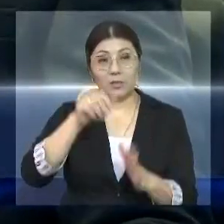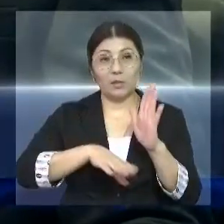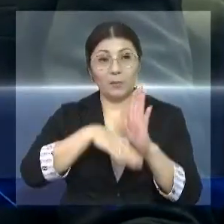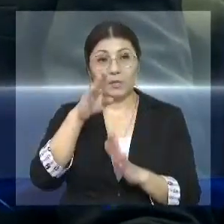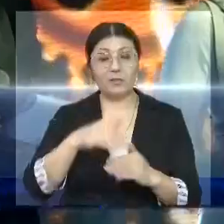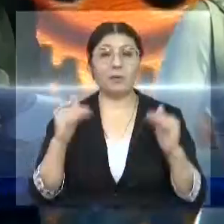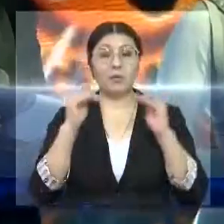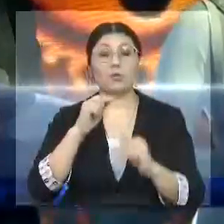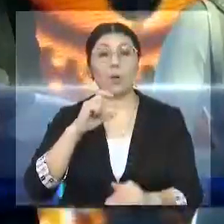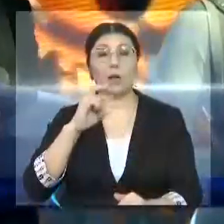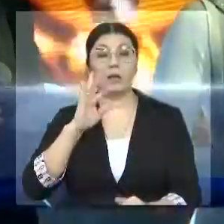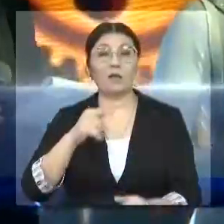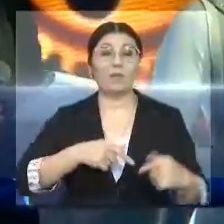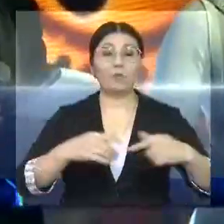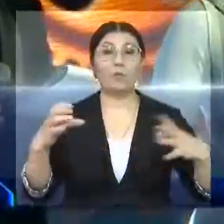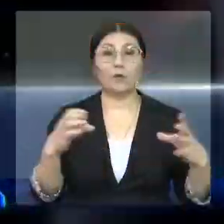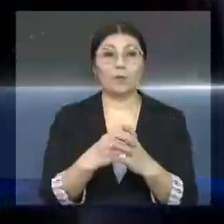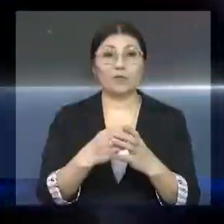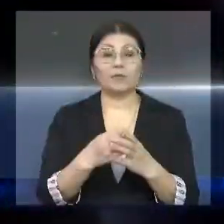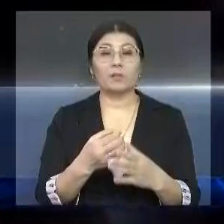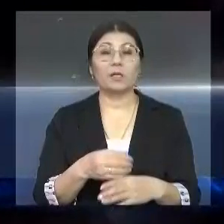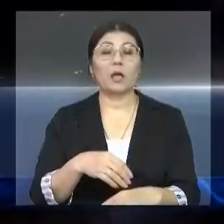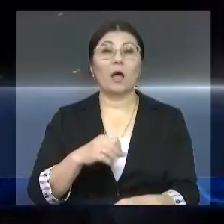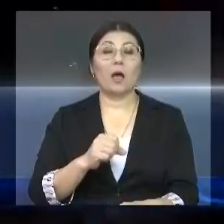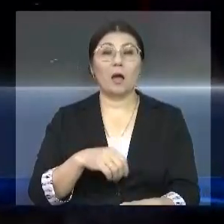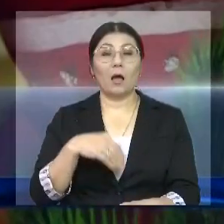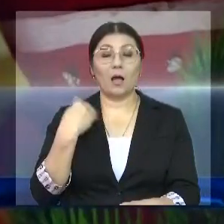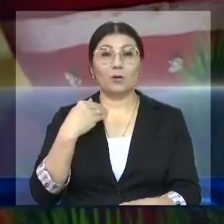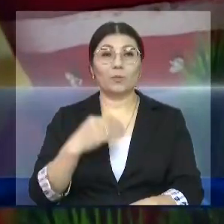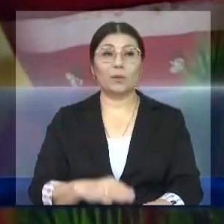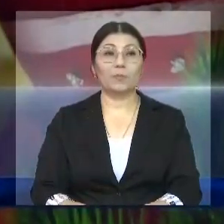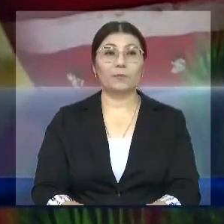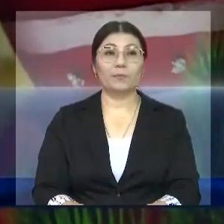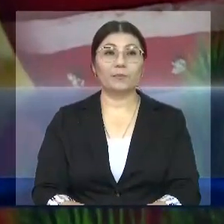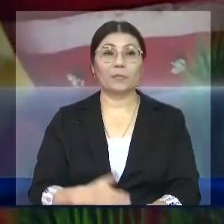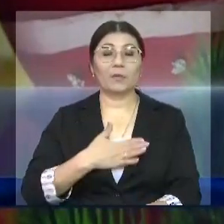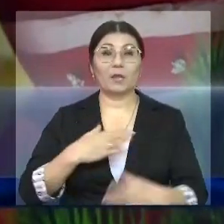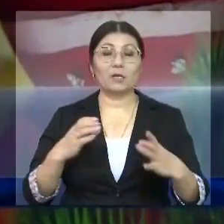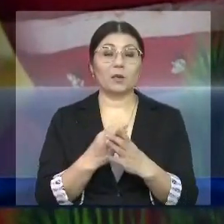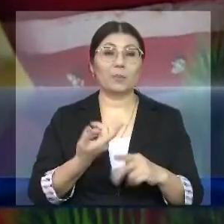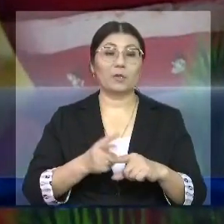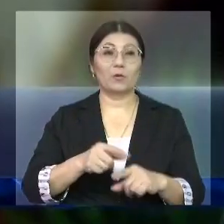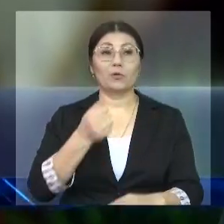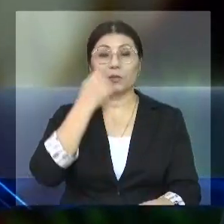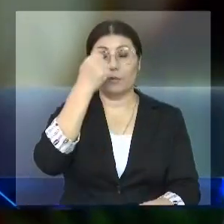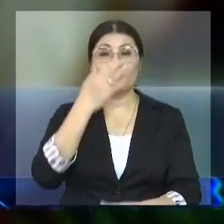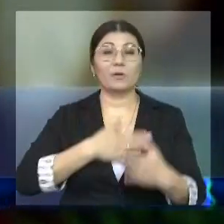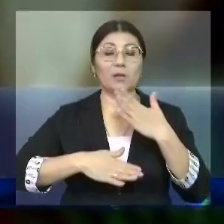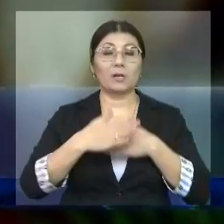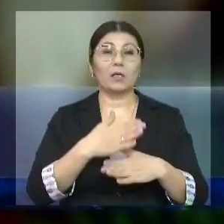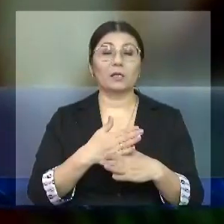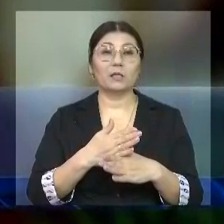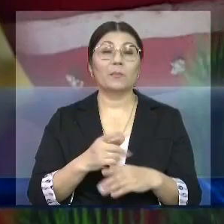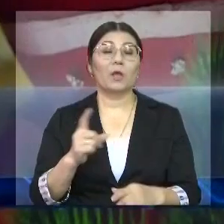Ахтубе и региональному университету имени Кудайбергена Жубанова. Наш коллектив очень благодарен и рад признанию